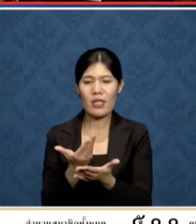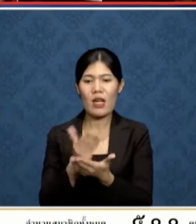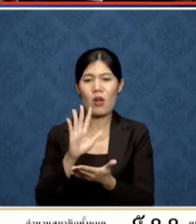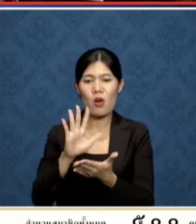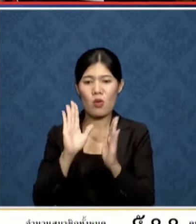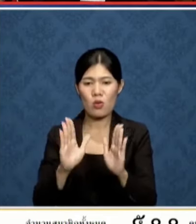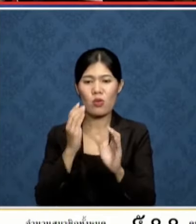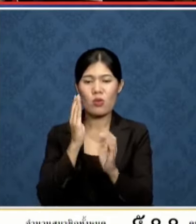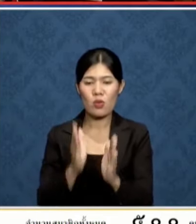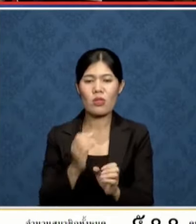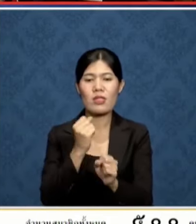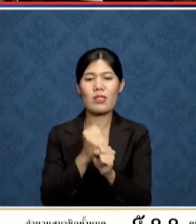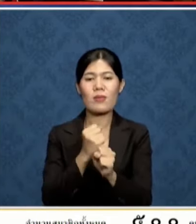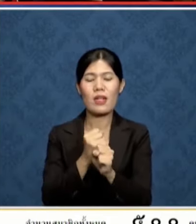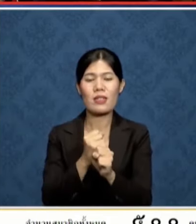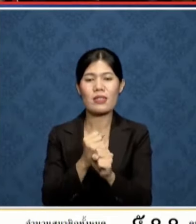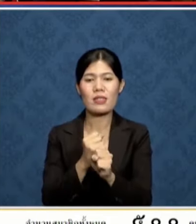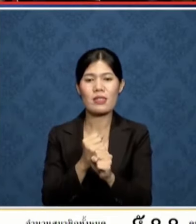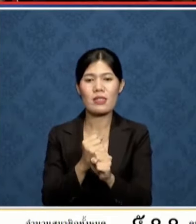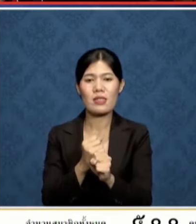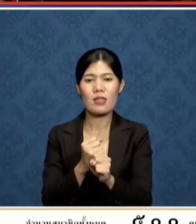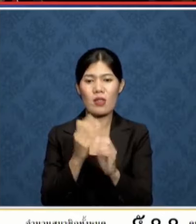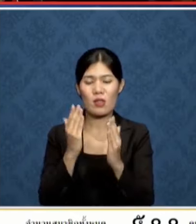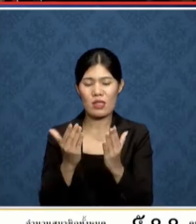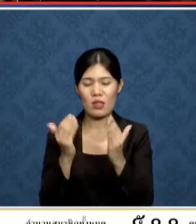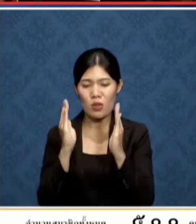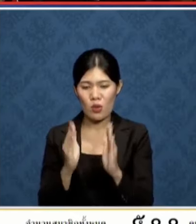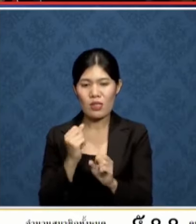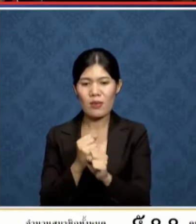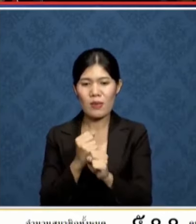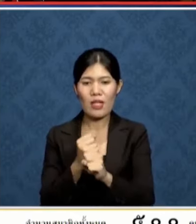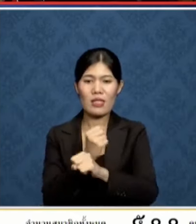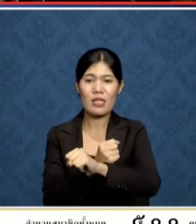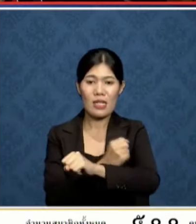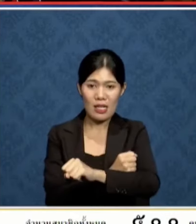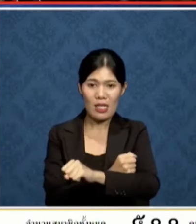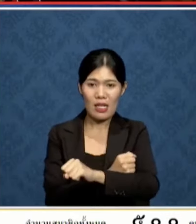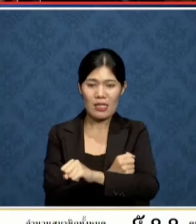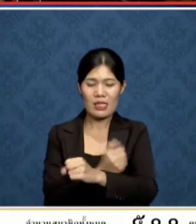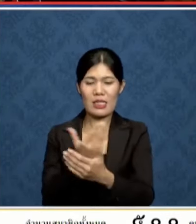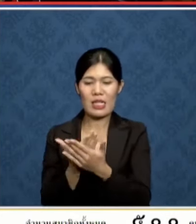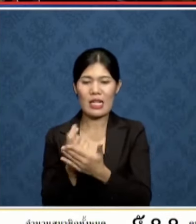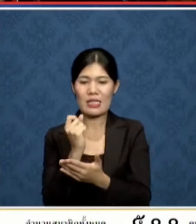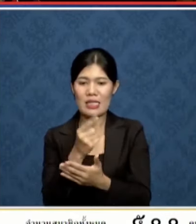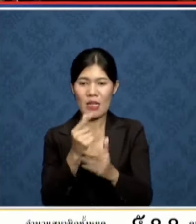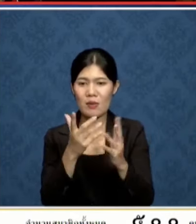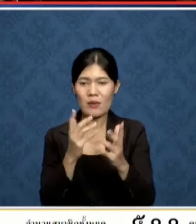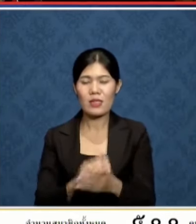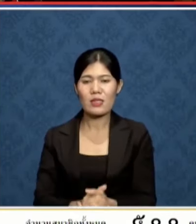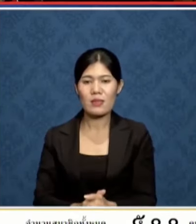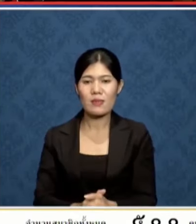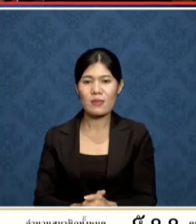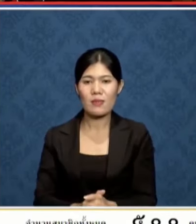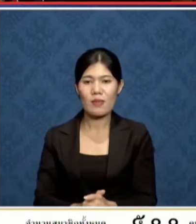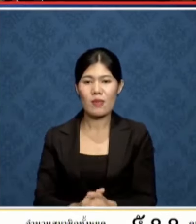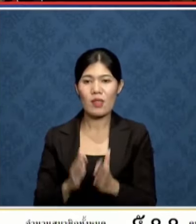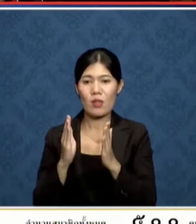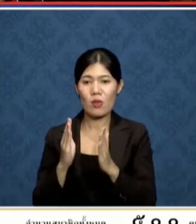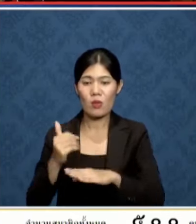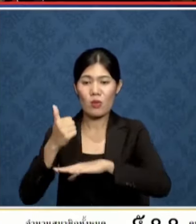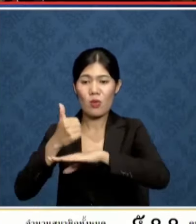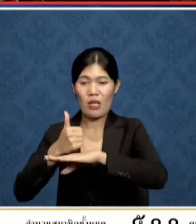กำลังทำให้ผู้ประกันตน 24ล้านคนอยู่ในความเสี่ยงก็คือพวกท่านที่กำลังเบี้ยวหนี้อยู่นี่แหละครับทีเวลาในจ้างหรือผู้ประกัน